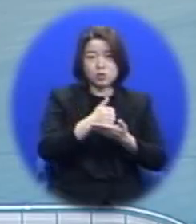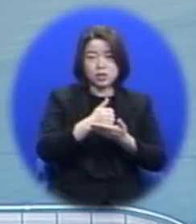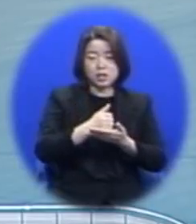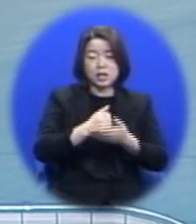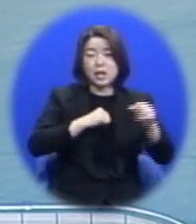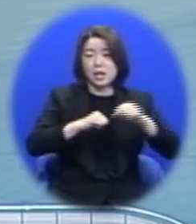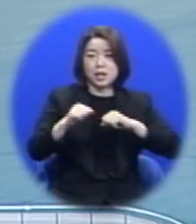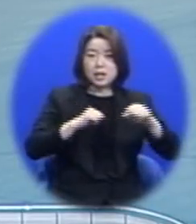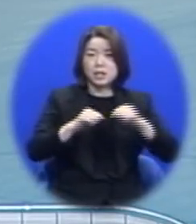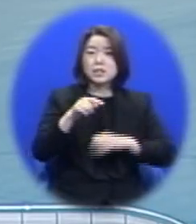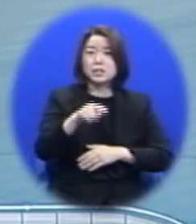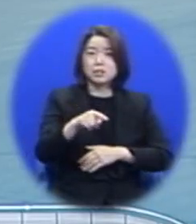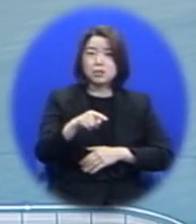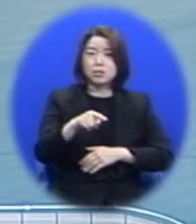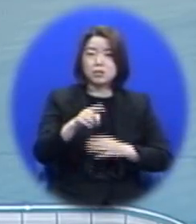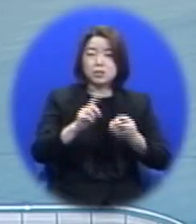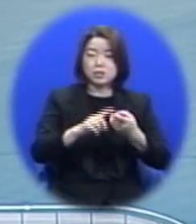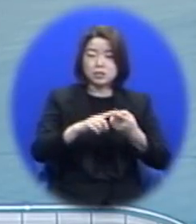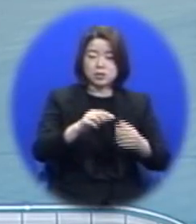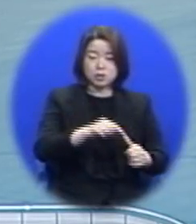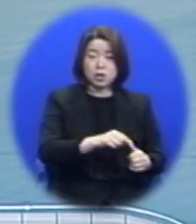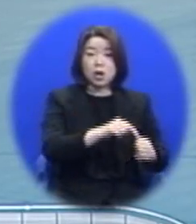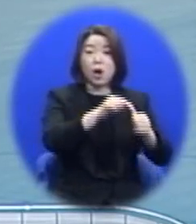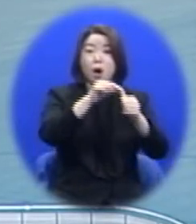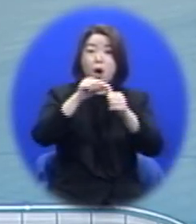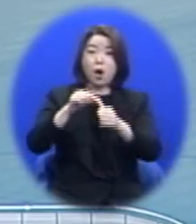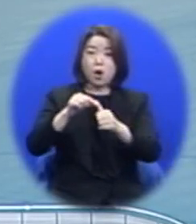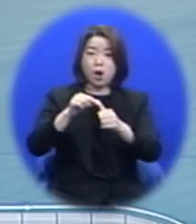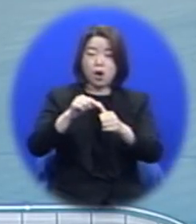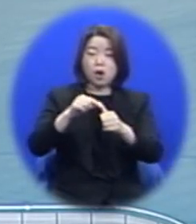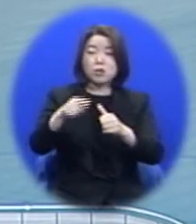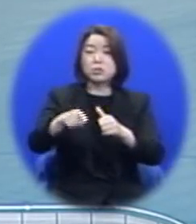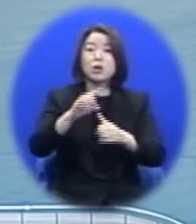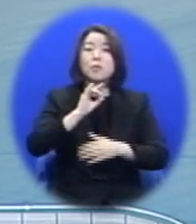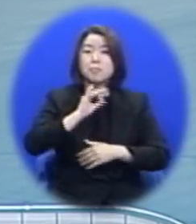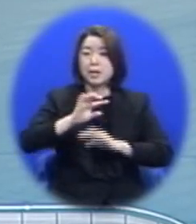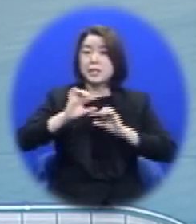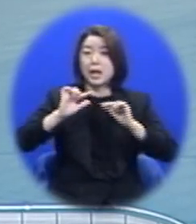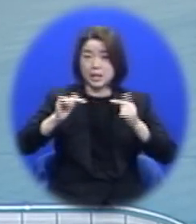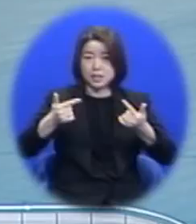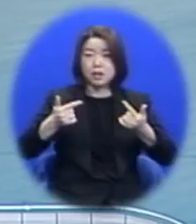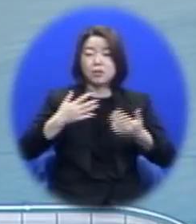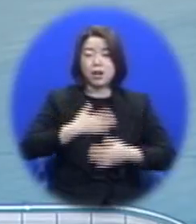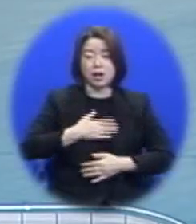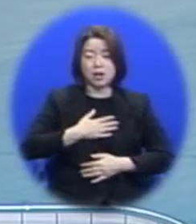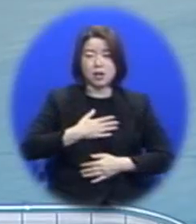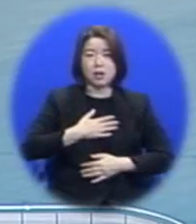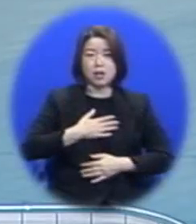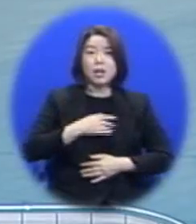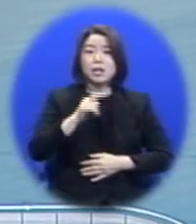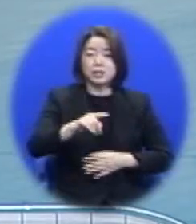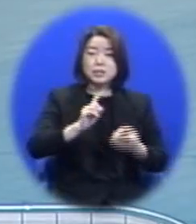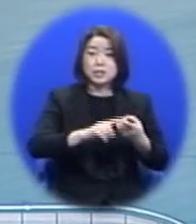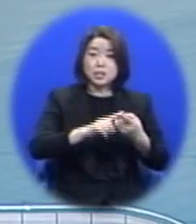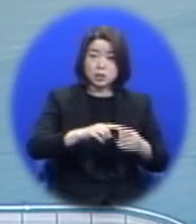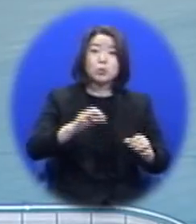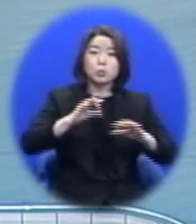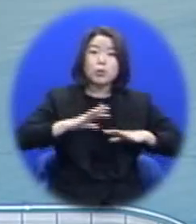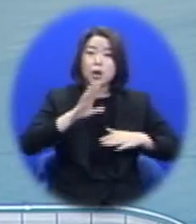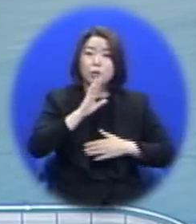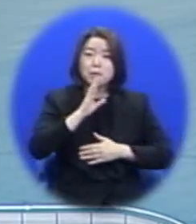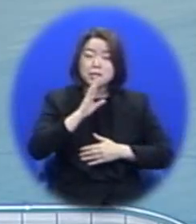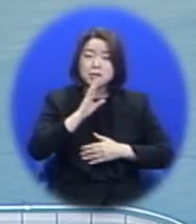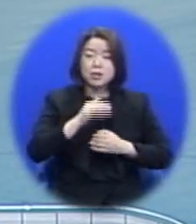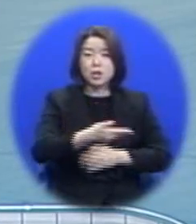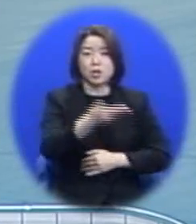짓는 이런 데서 저를 건져주시려고 하시는 것만 아님을 알았어요. 그 자체도 놀랍습니다. 여러분